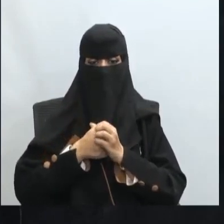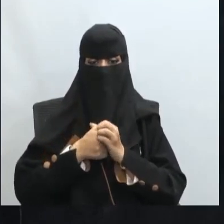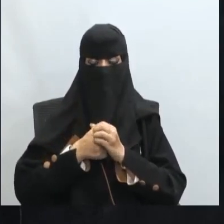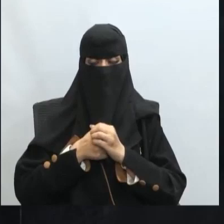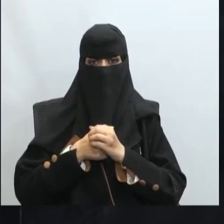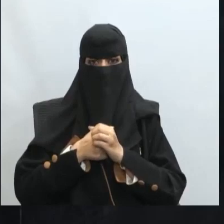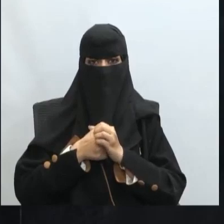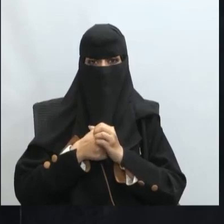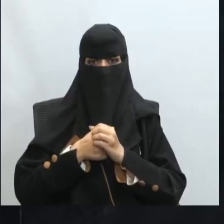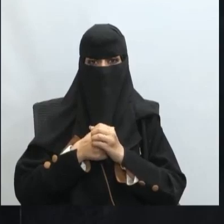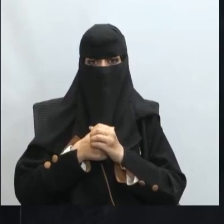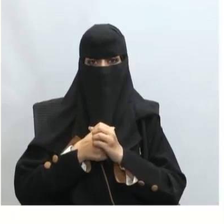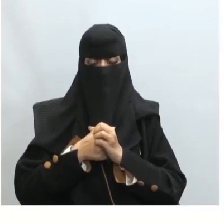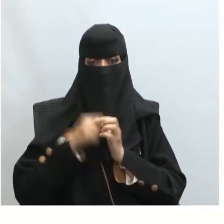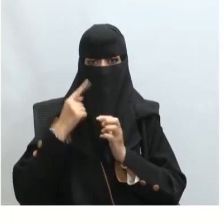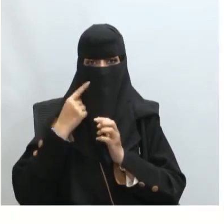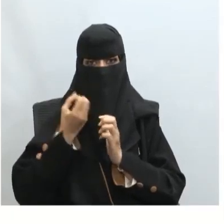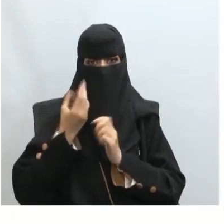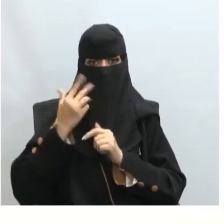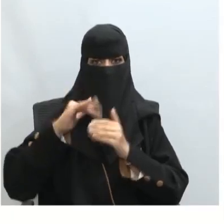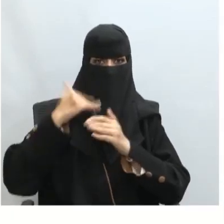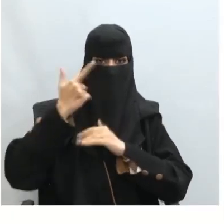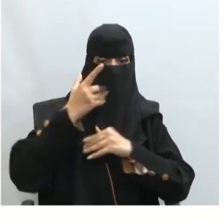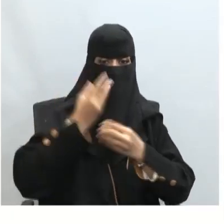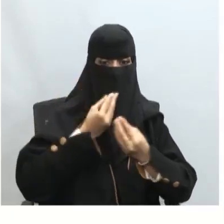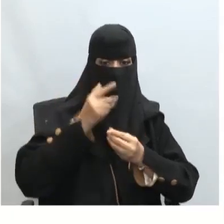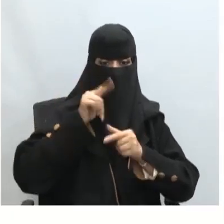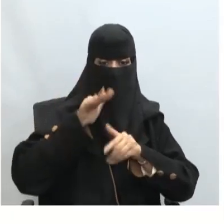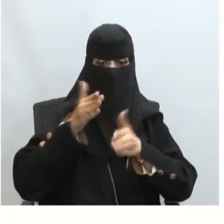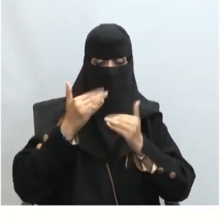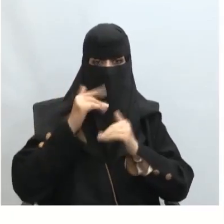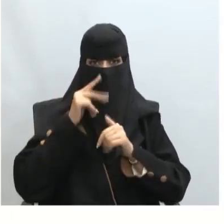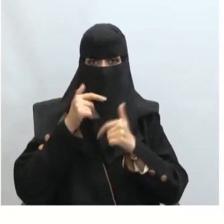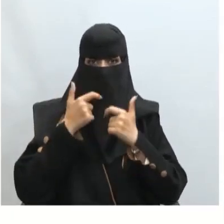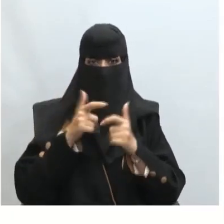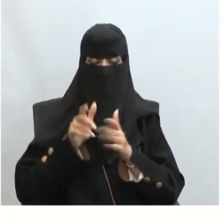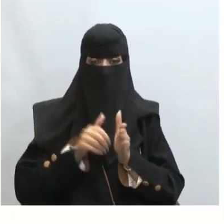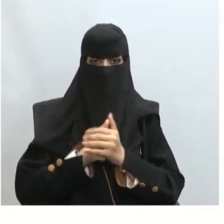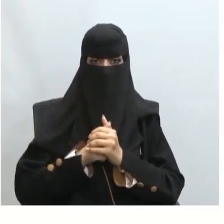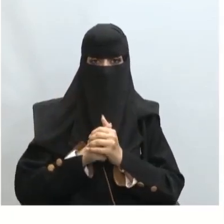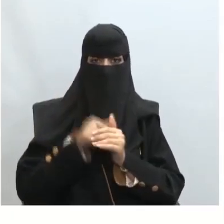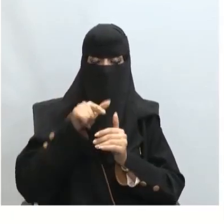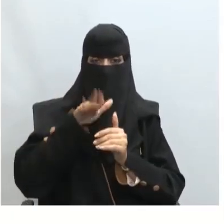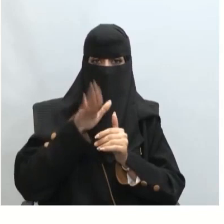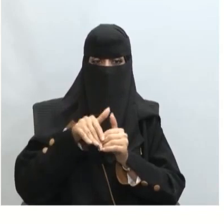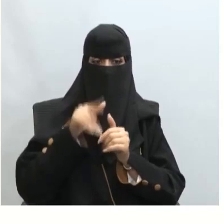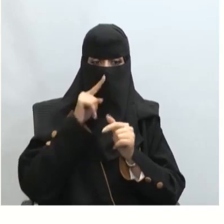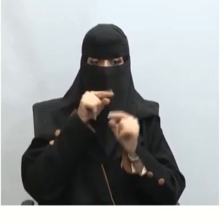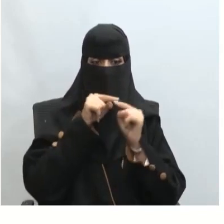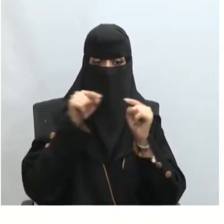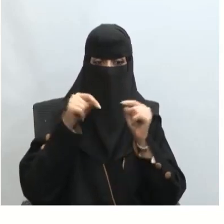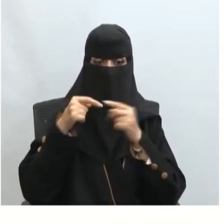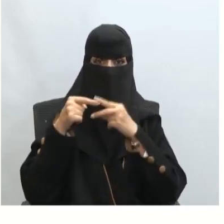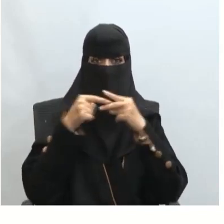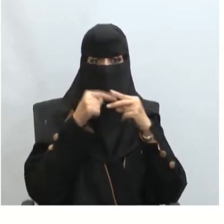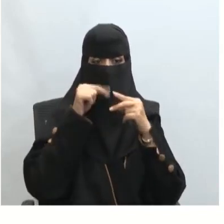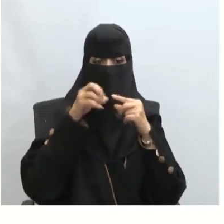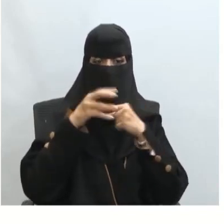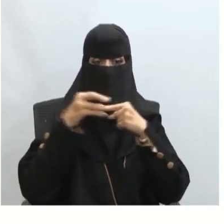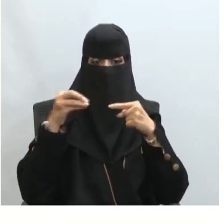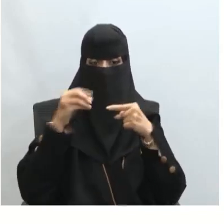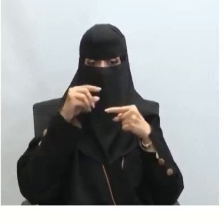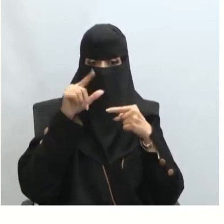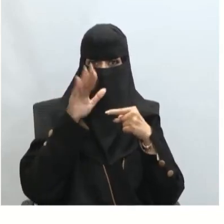الان توقع نواتج التفاعلات التاليه لاحظ موجود على السهم سالب